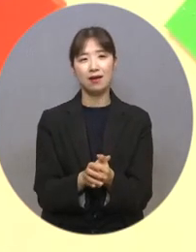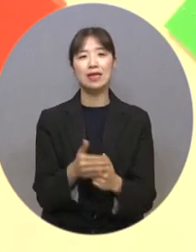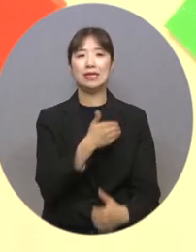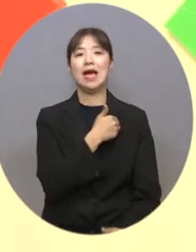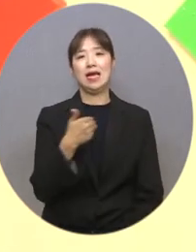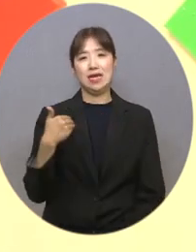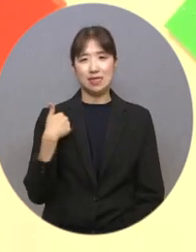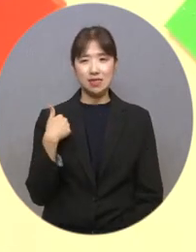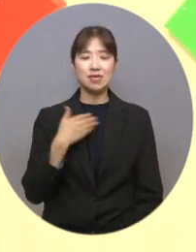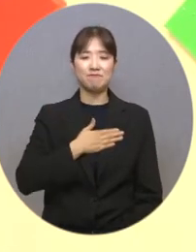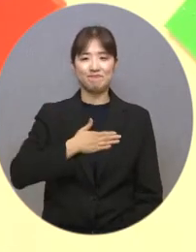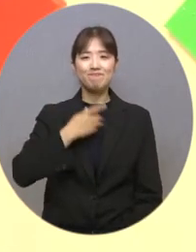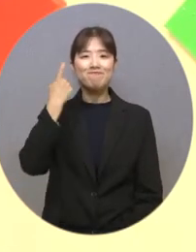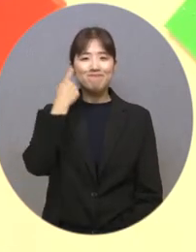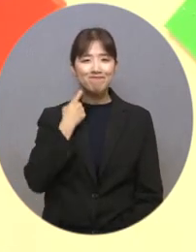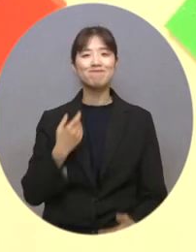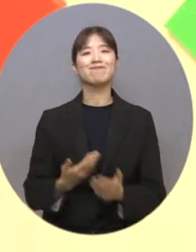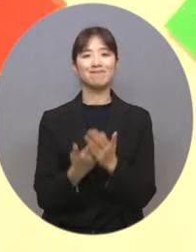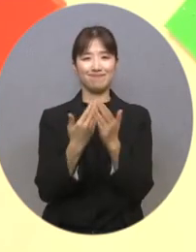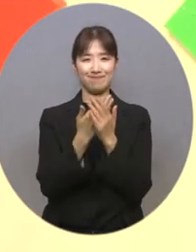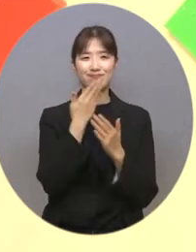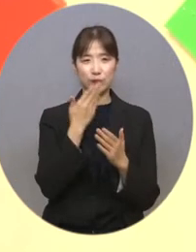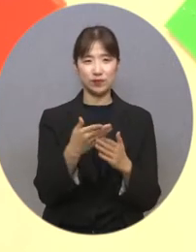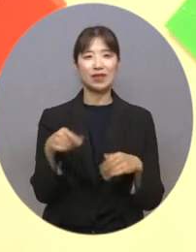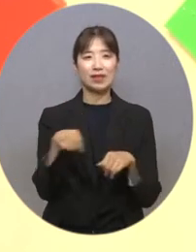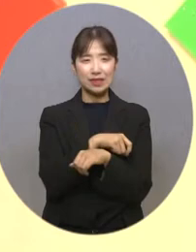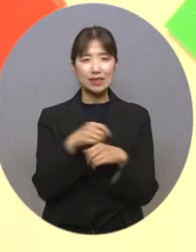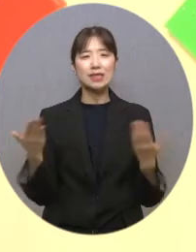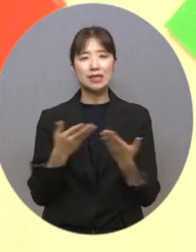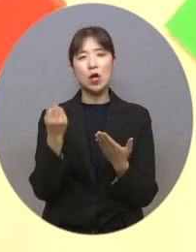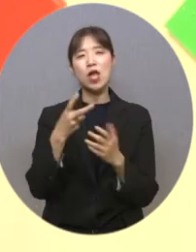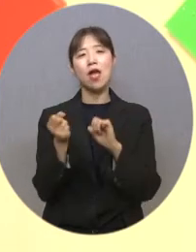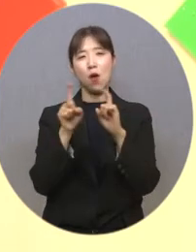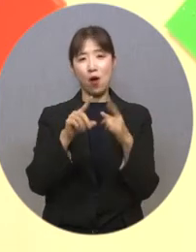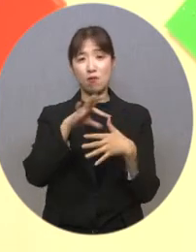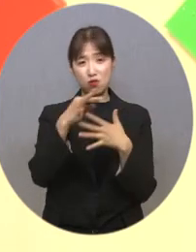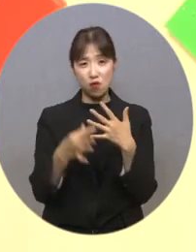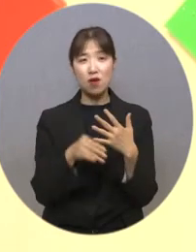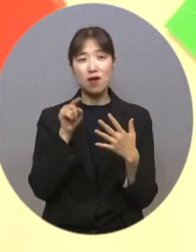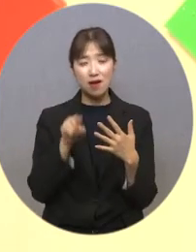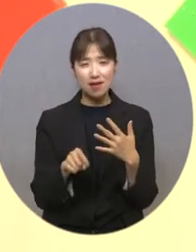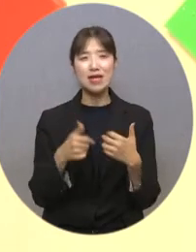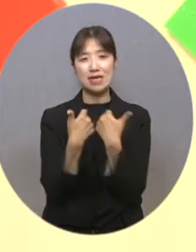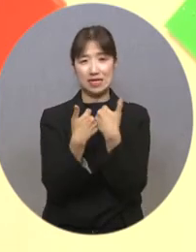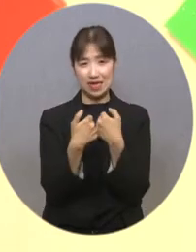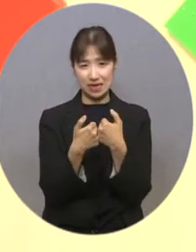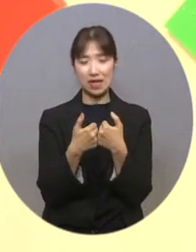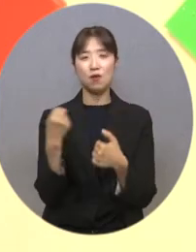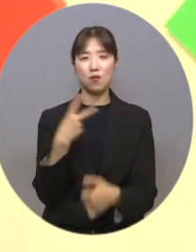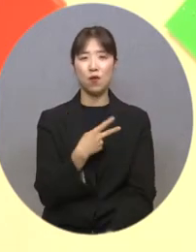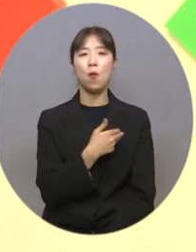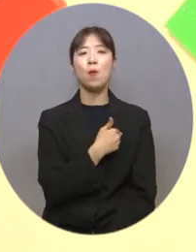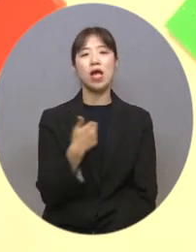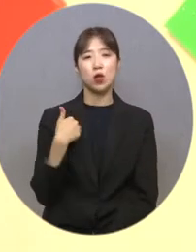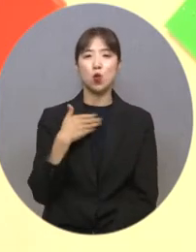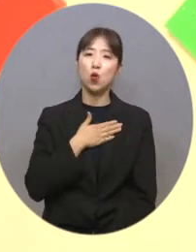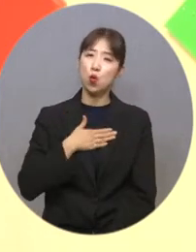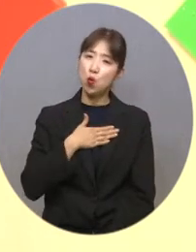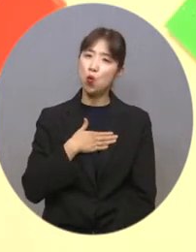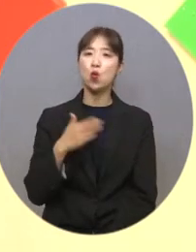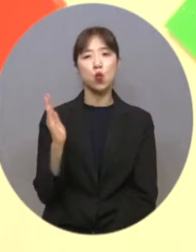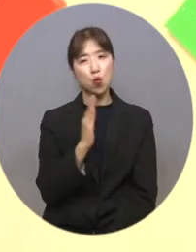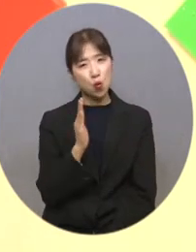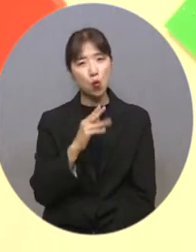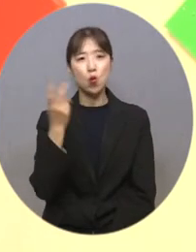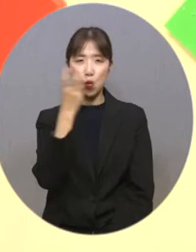자신감을 향상시킬 수 있는 부분들이고요. 특히 이제 직업재활 프로그램의 경우는 이제 상담 또는 어떤 만족도 조사,